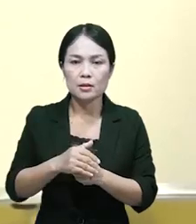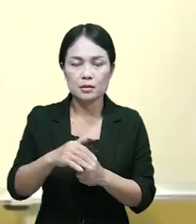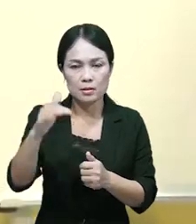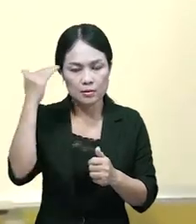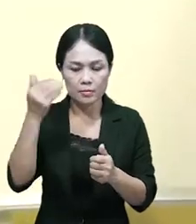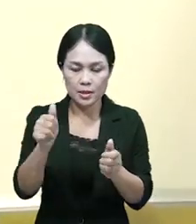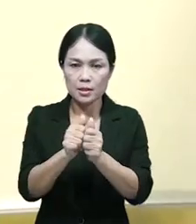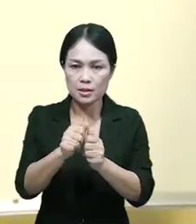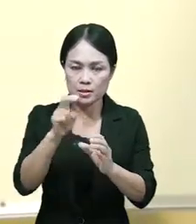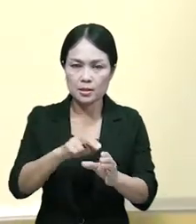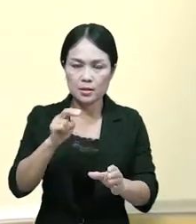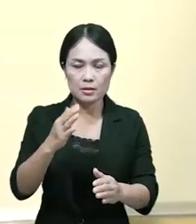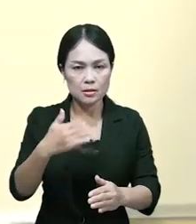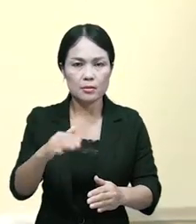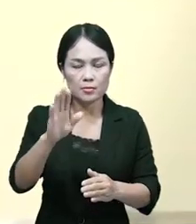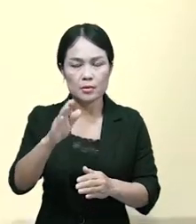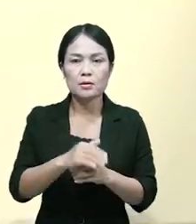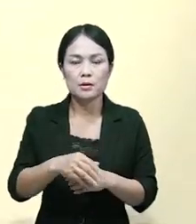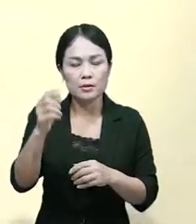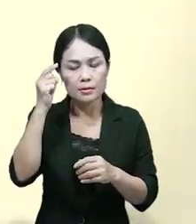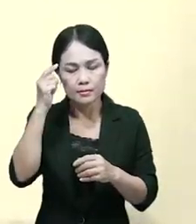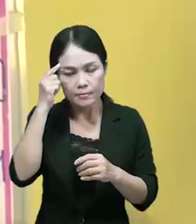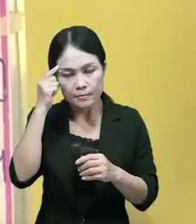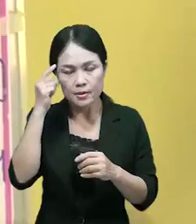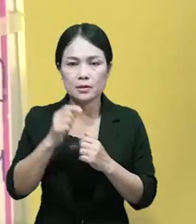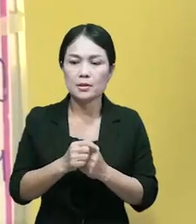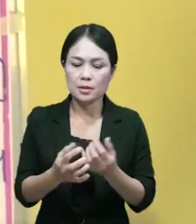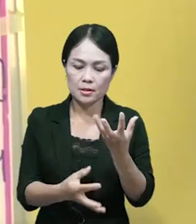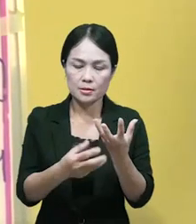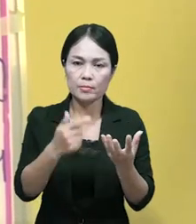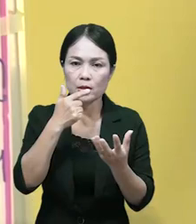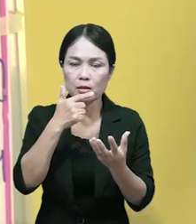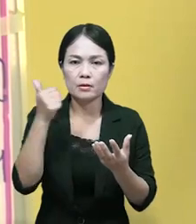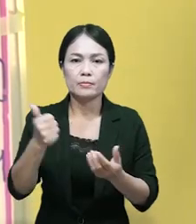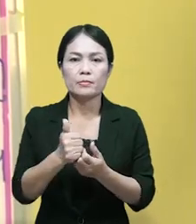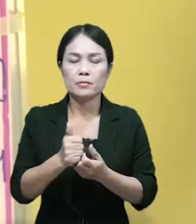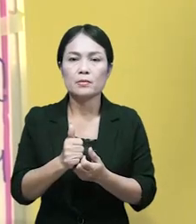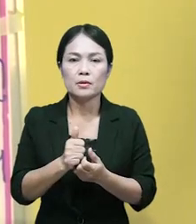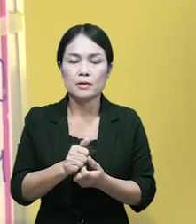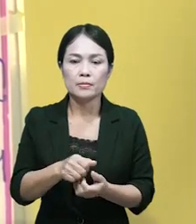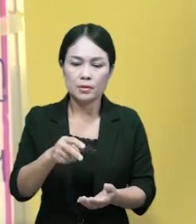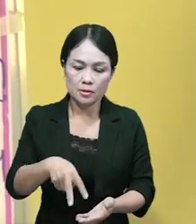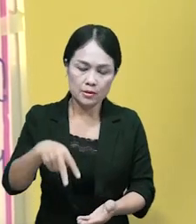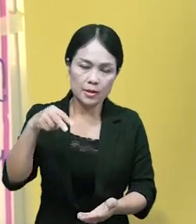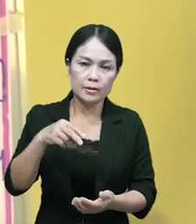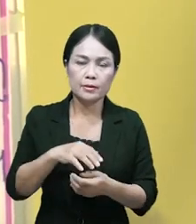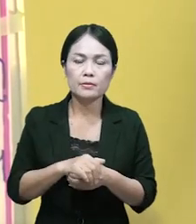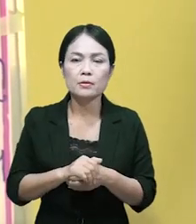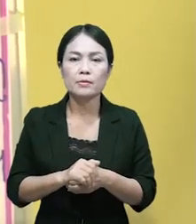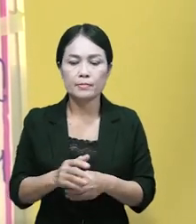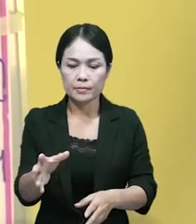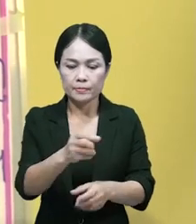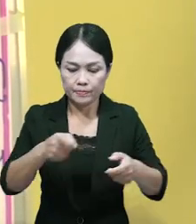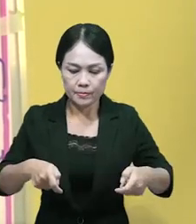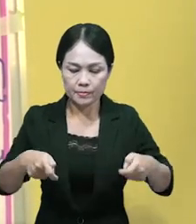បាត់នឹកដល់សំឡឆ្ងាញ់ក៏ស្ទុះក្រោកឡើងទៅយ